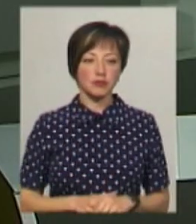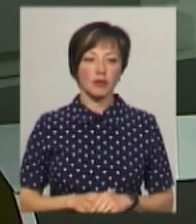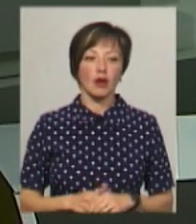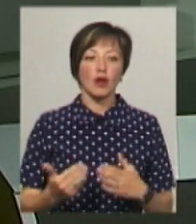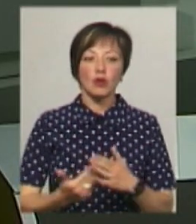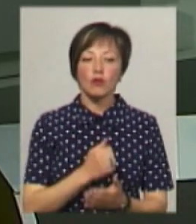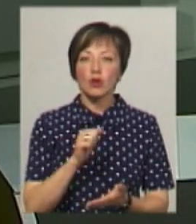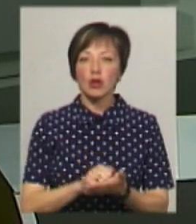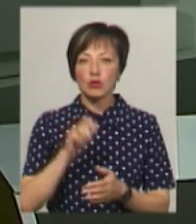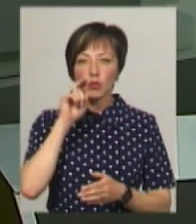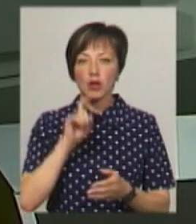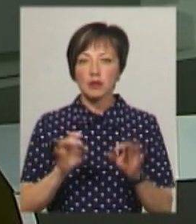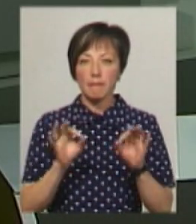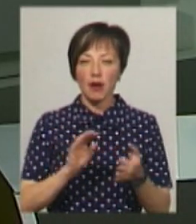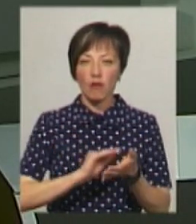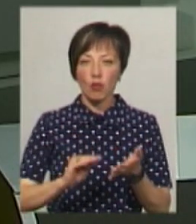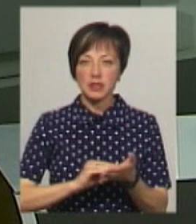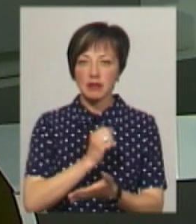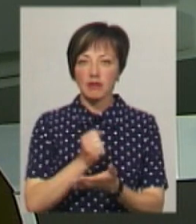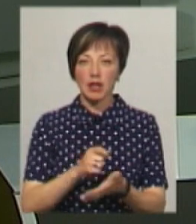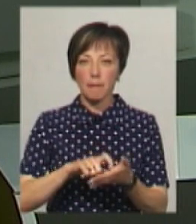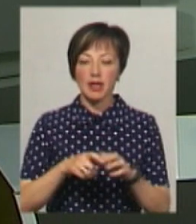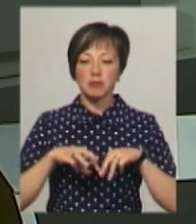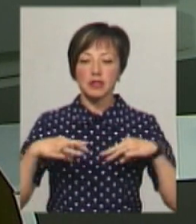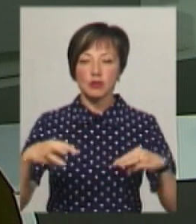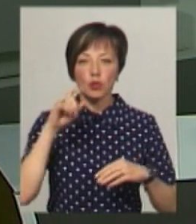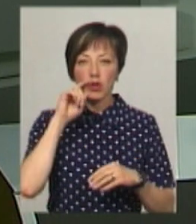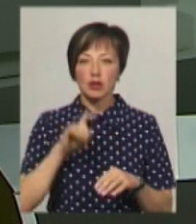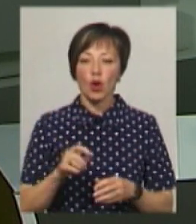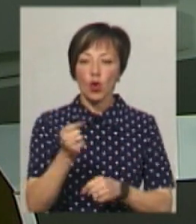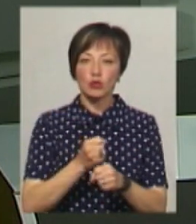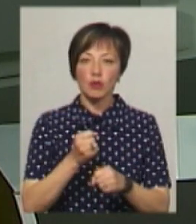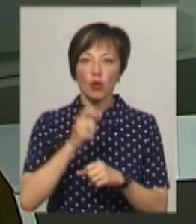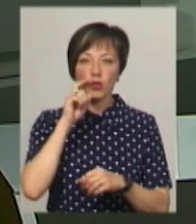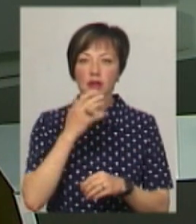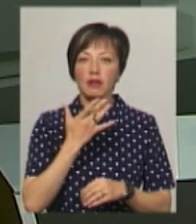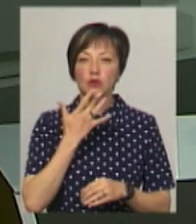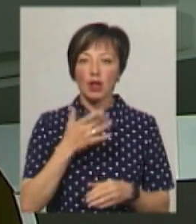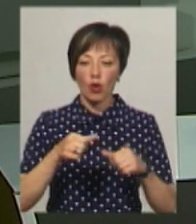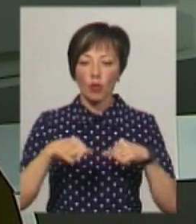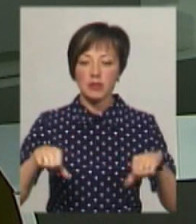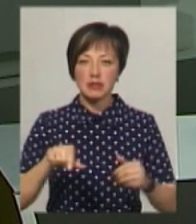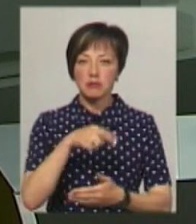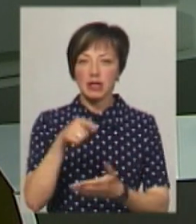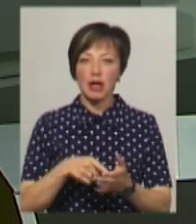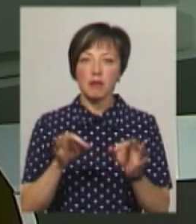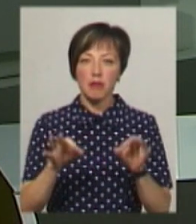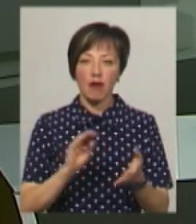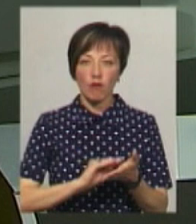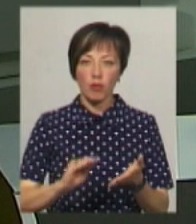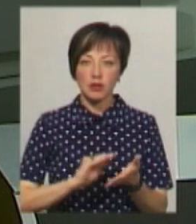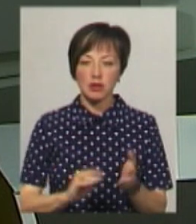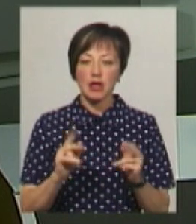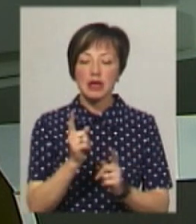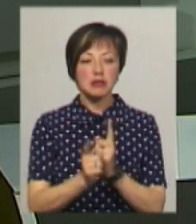Нову редакцію українського правопису затвердив Кабінет міністрів України. Її розробляла Українська національна комісія з питань правопису.